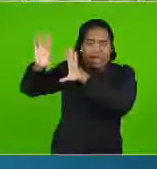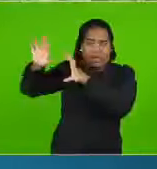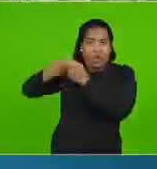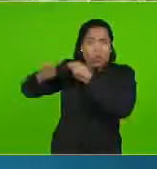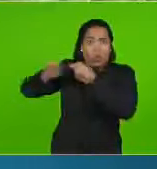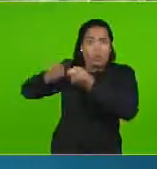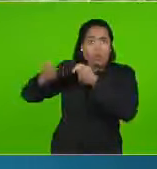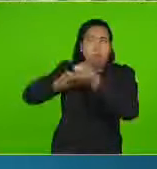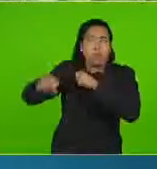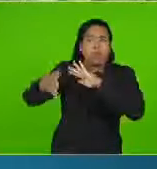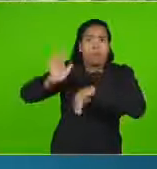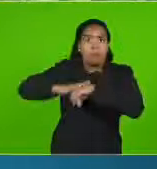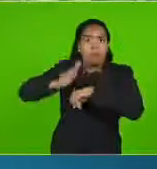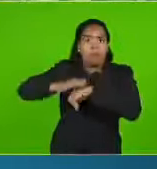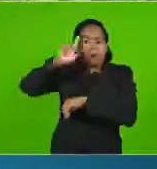а в вечности.